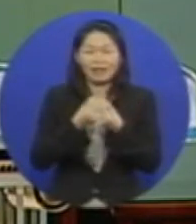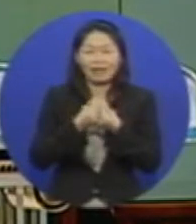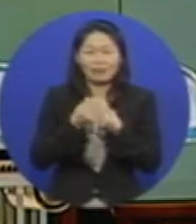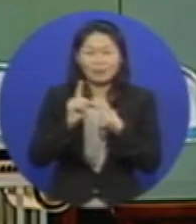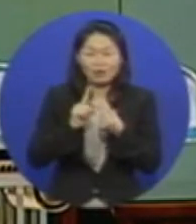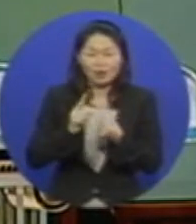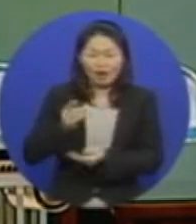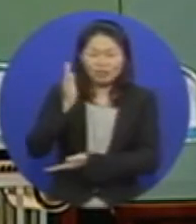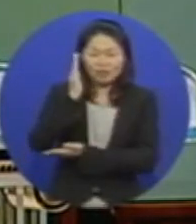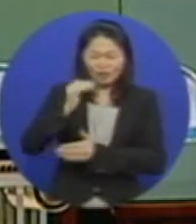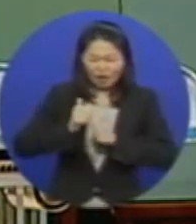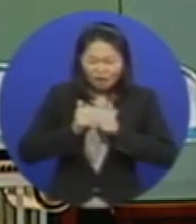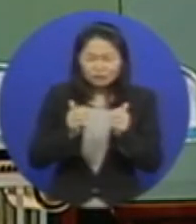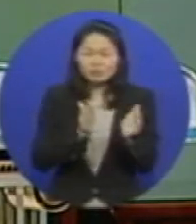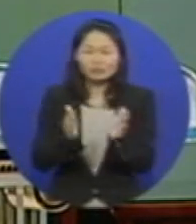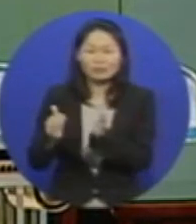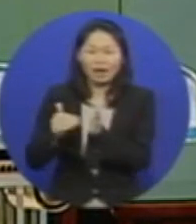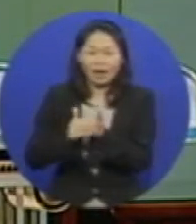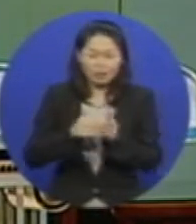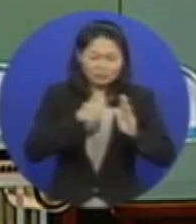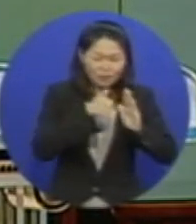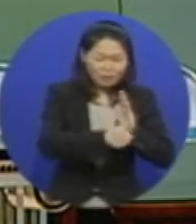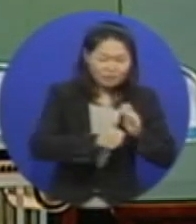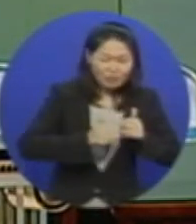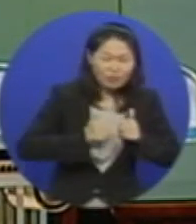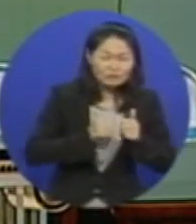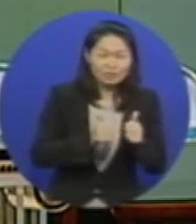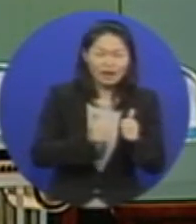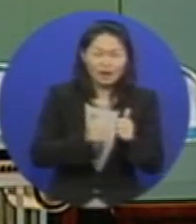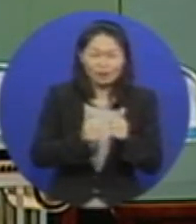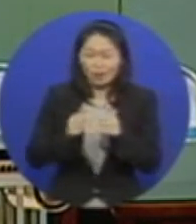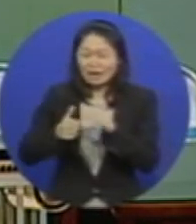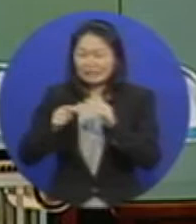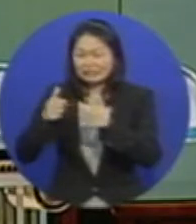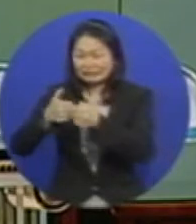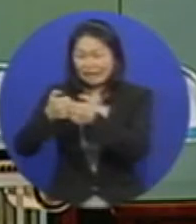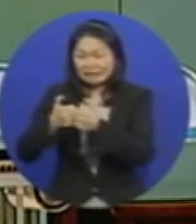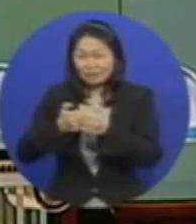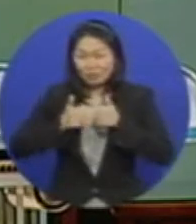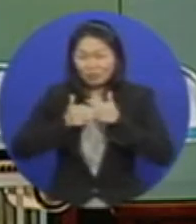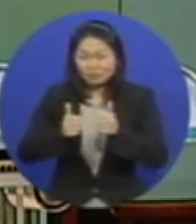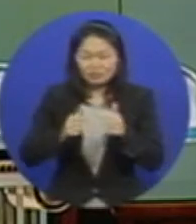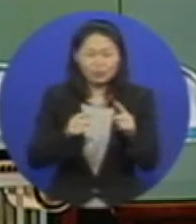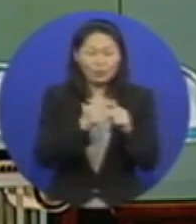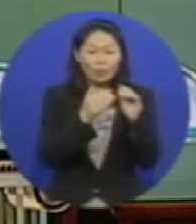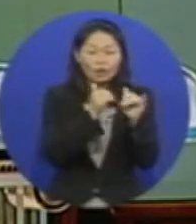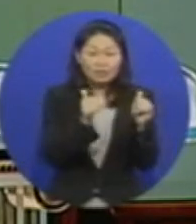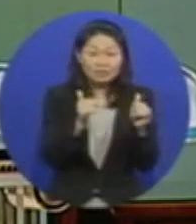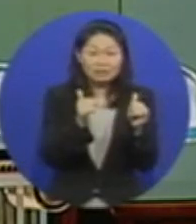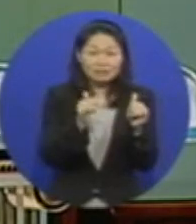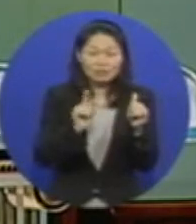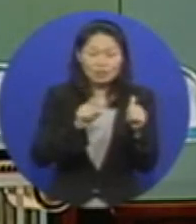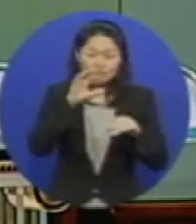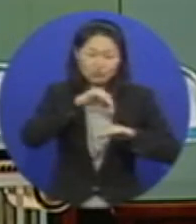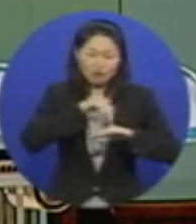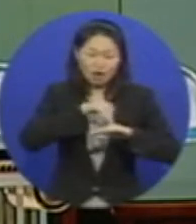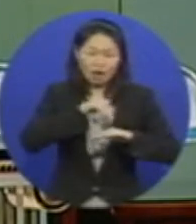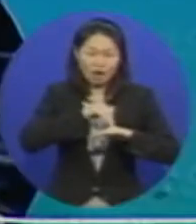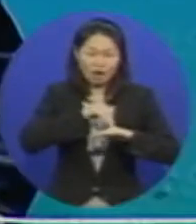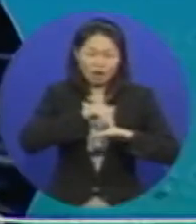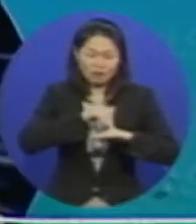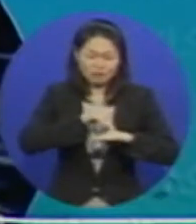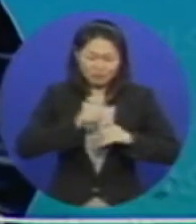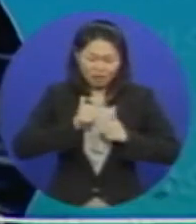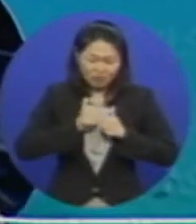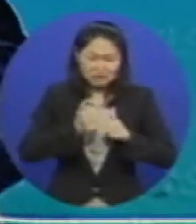설교도 열심히 준비하시고 심방 도 열심히 하고 상담도 열심히 하고 교인들을 또 요 훈련도 제자 훈련도